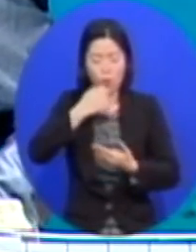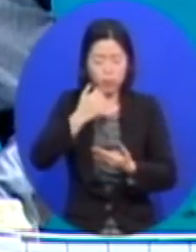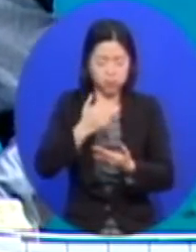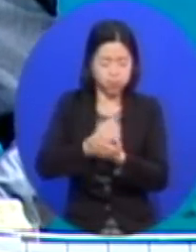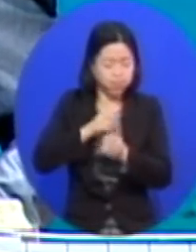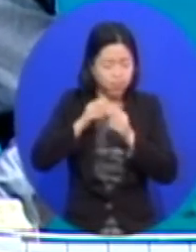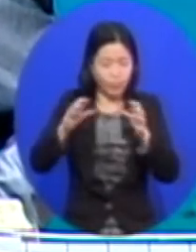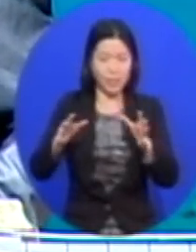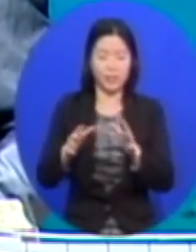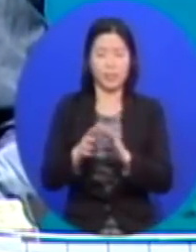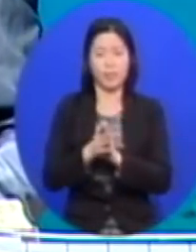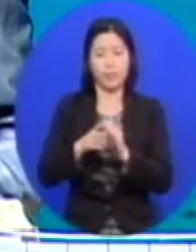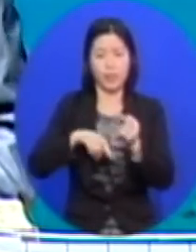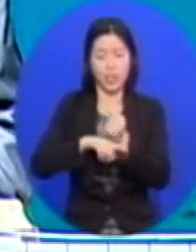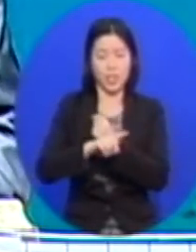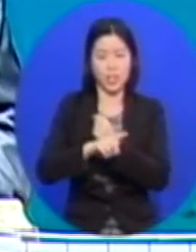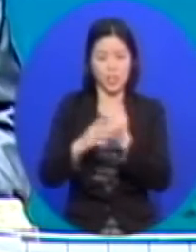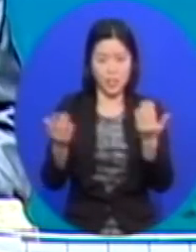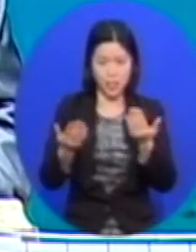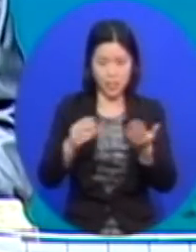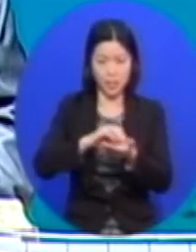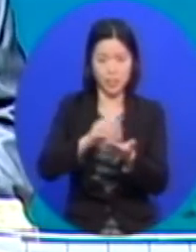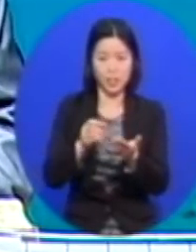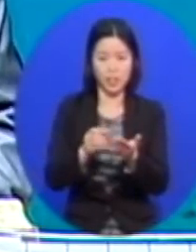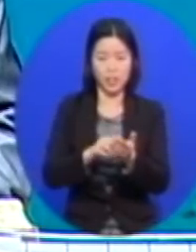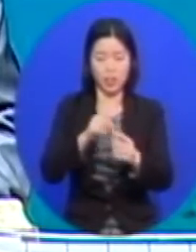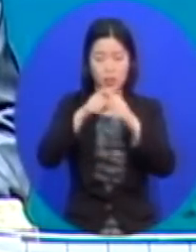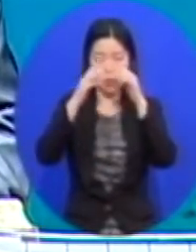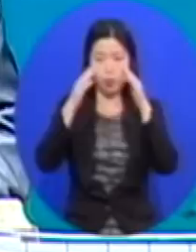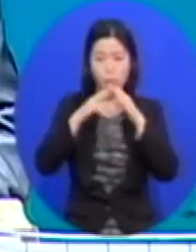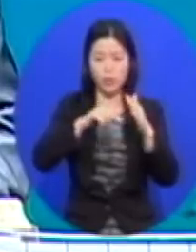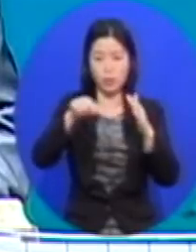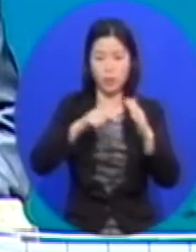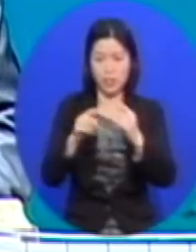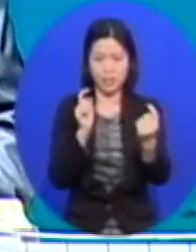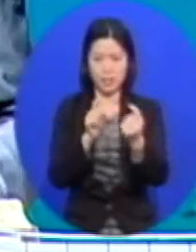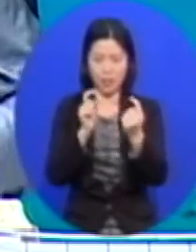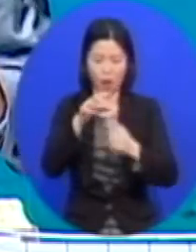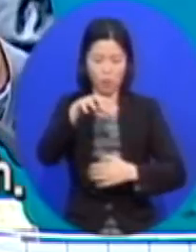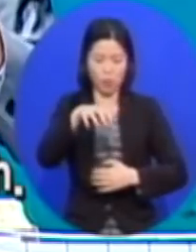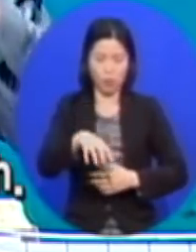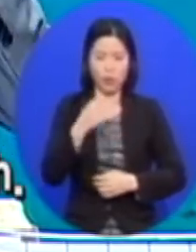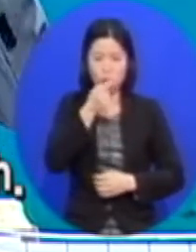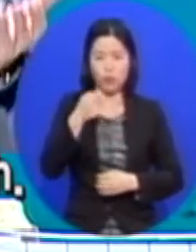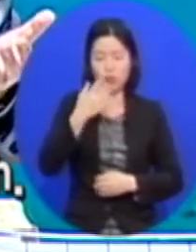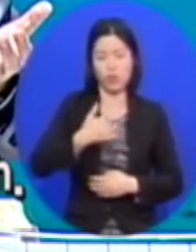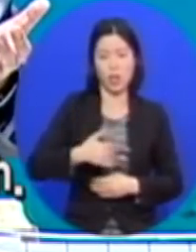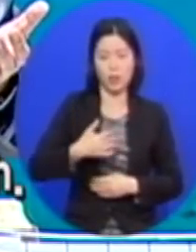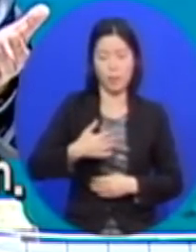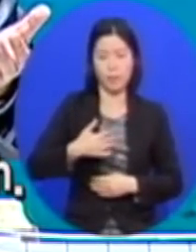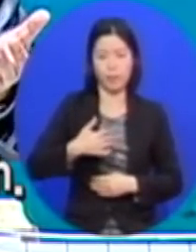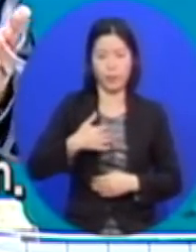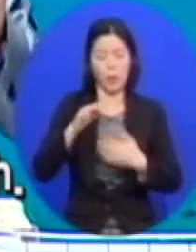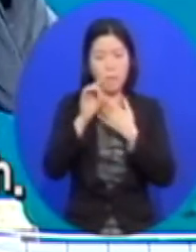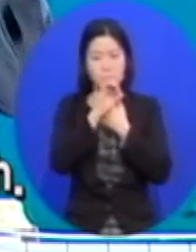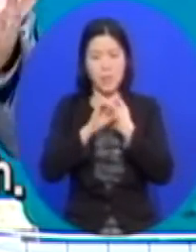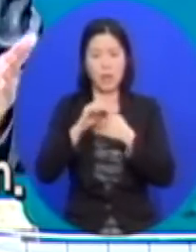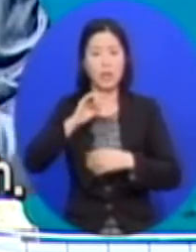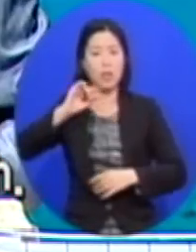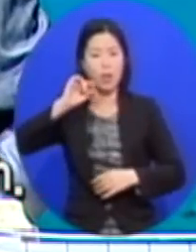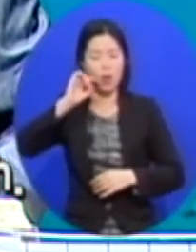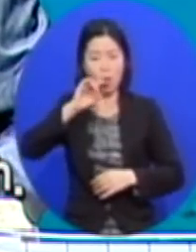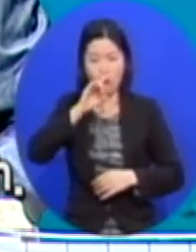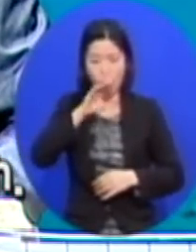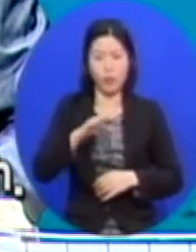세상 사람들이 교회가 싸우는 된 줄 알아요 그런데도 변명할 여지가 없는 것은 실제로